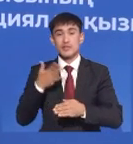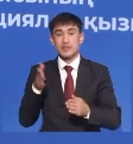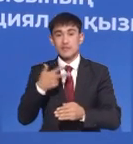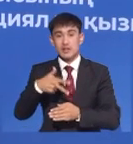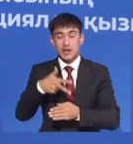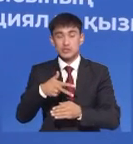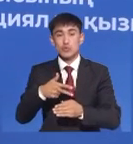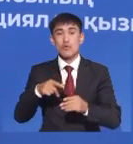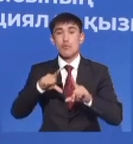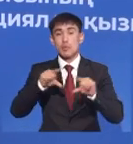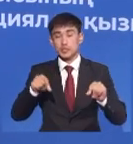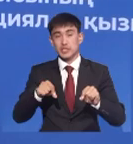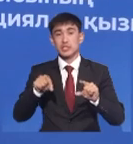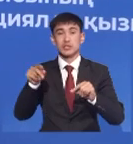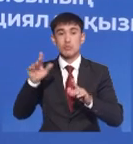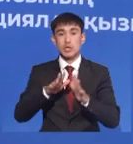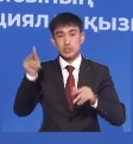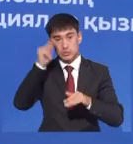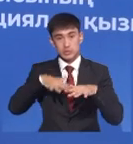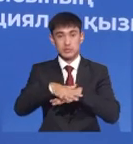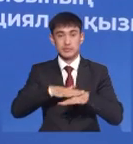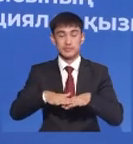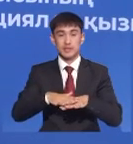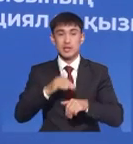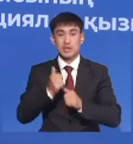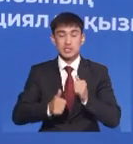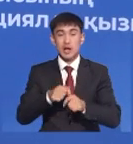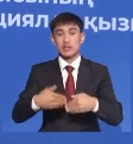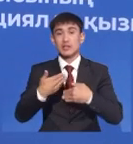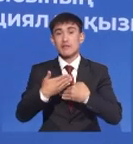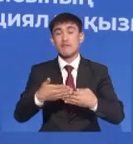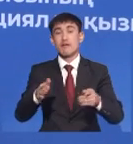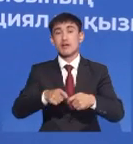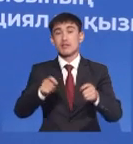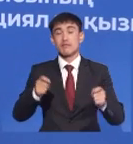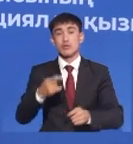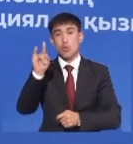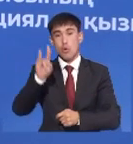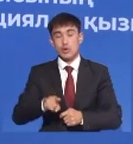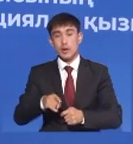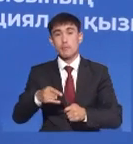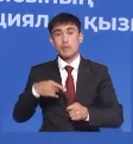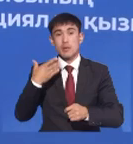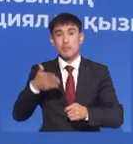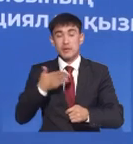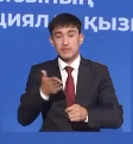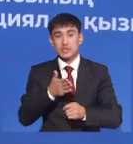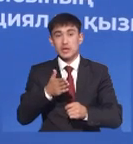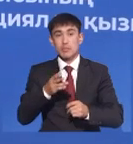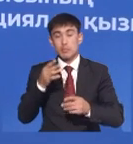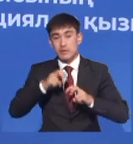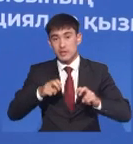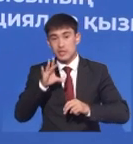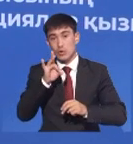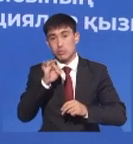особенно в школах и других местах с большим скоплением людей. Регулярно открывать окна и проветривать помещения. Также проверять